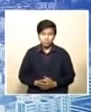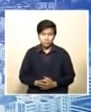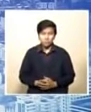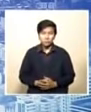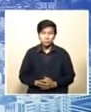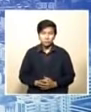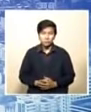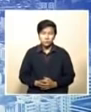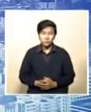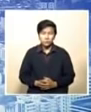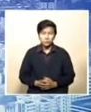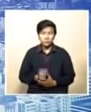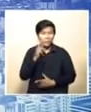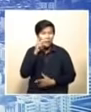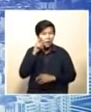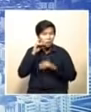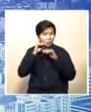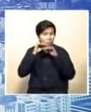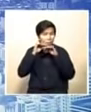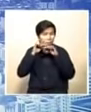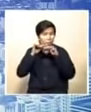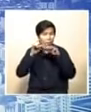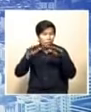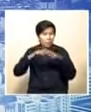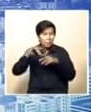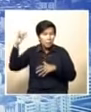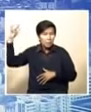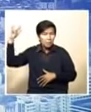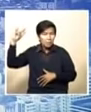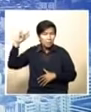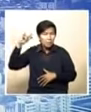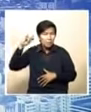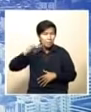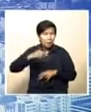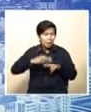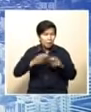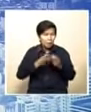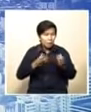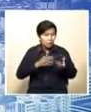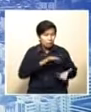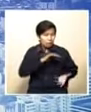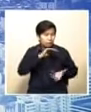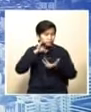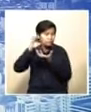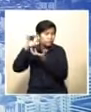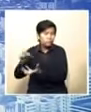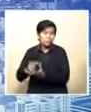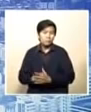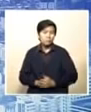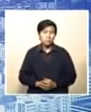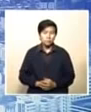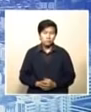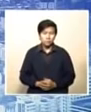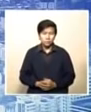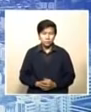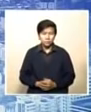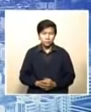ายแต่จะเข้มงวดกับพ่อค้าคนกลางเพื่อไม่ให้ขายในราคาที่แพ